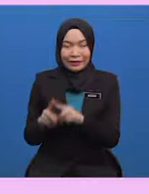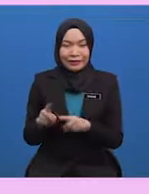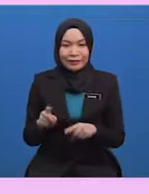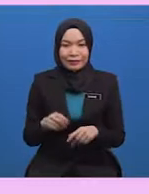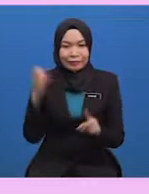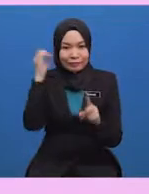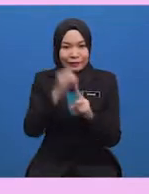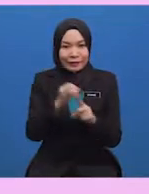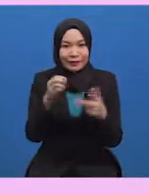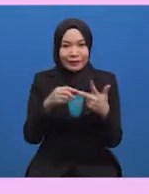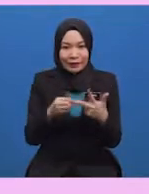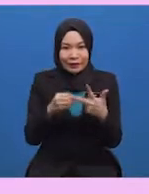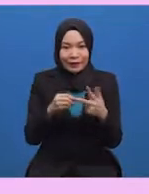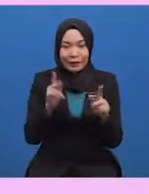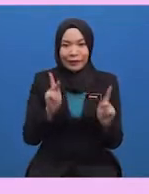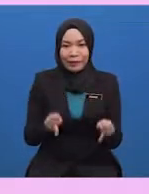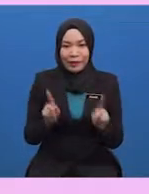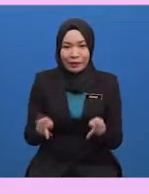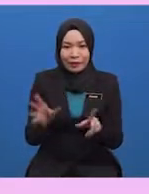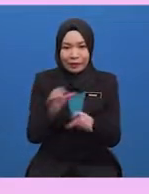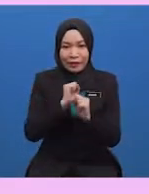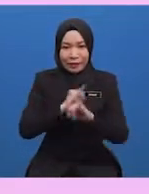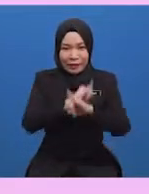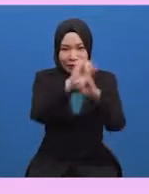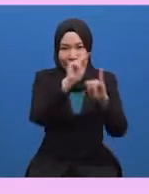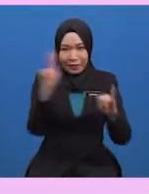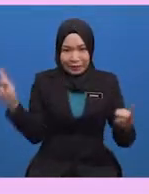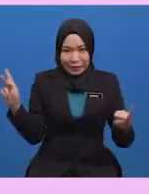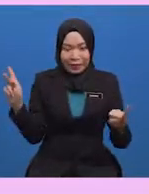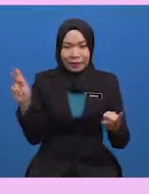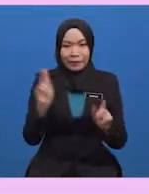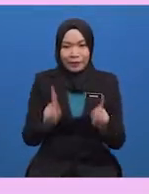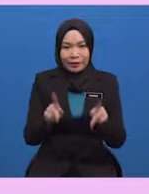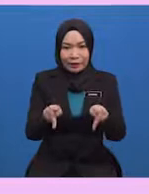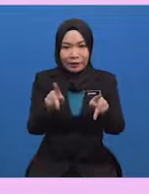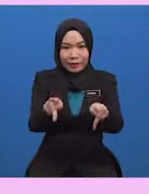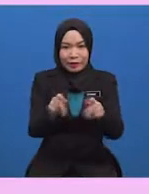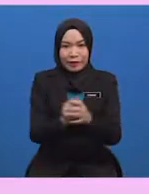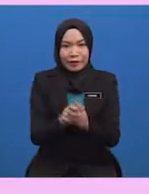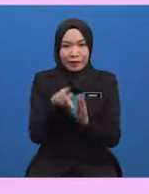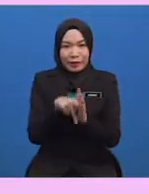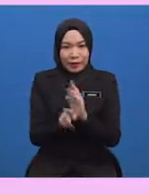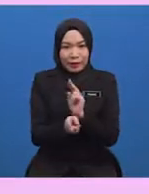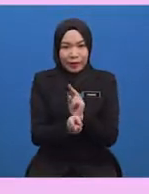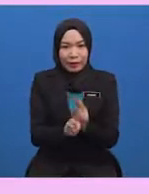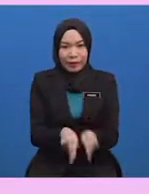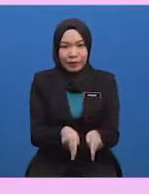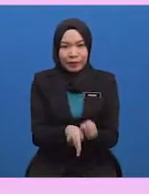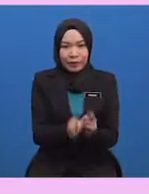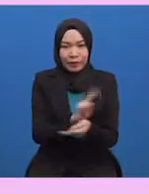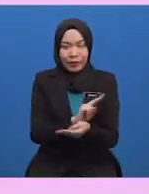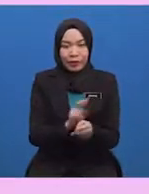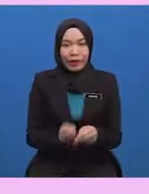Objektif ketiga, pelajar dapat menjelaskan proses-proses perubahan desa.